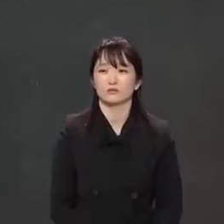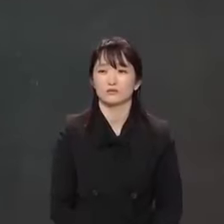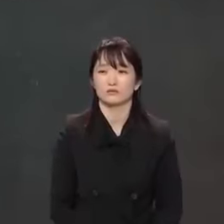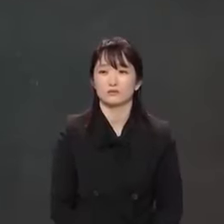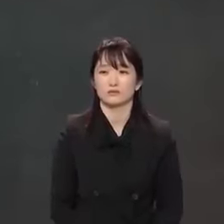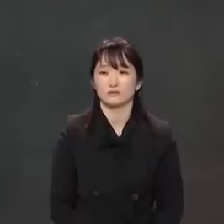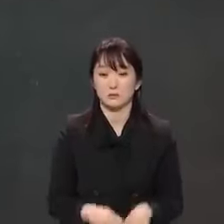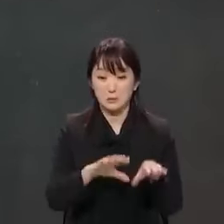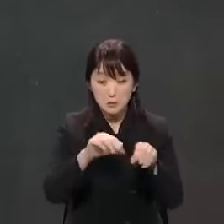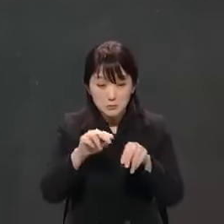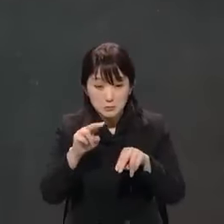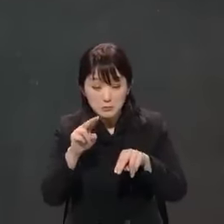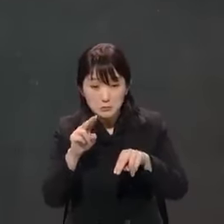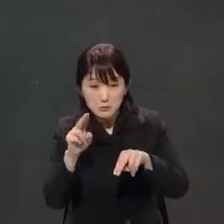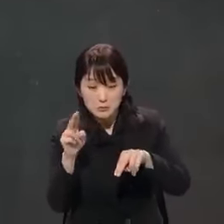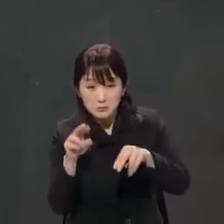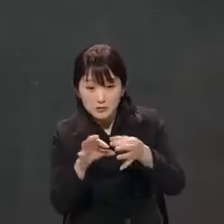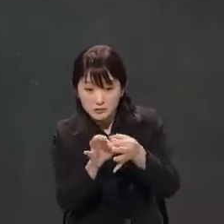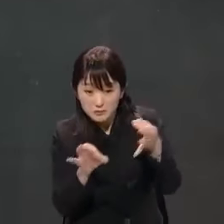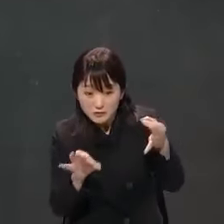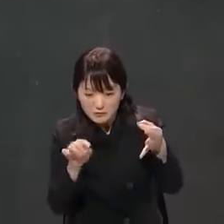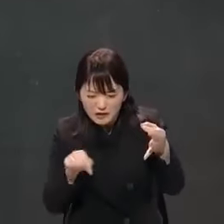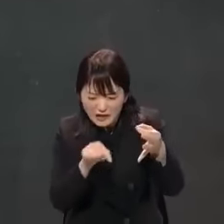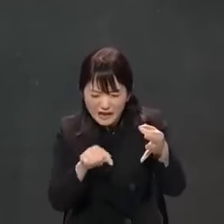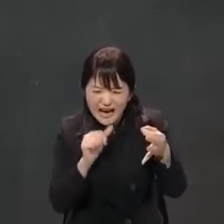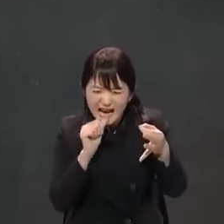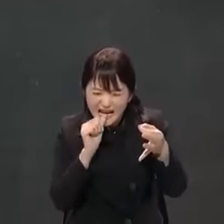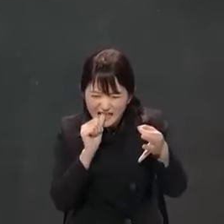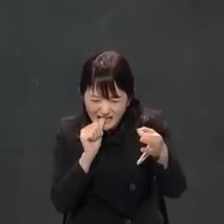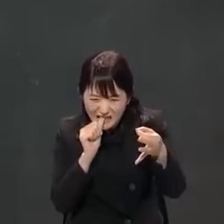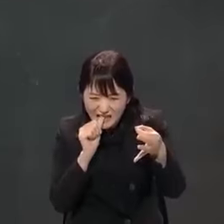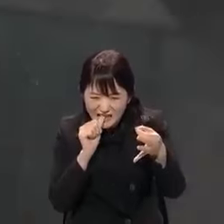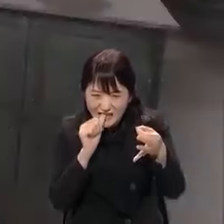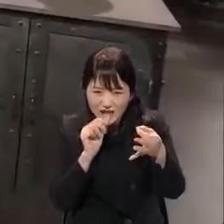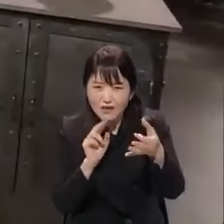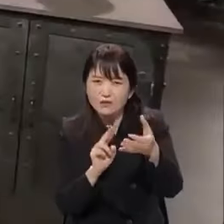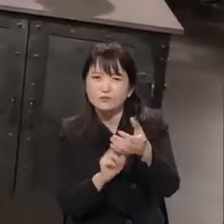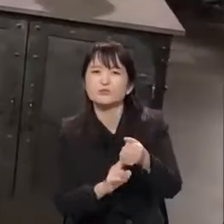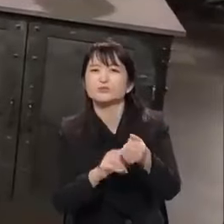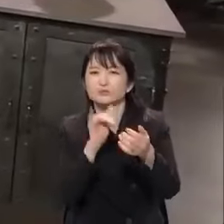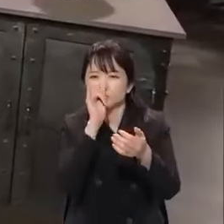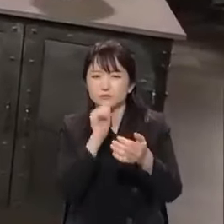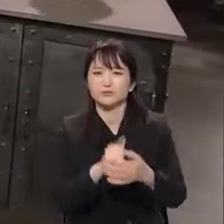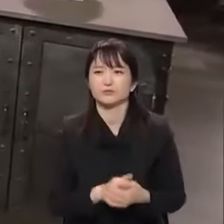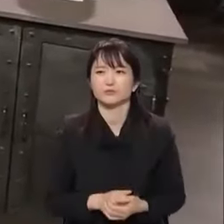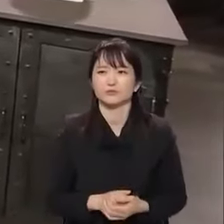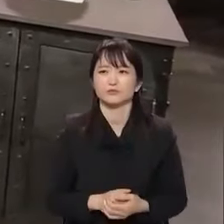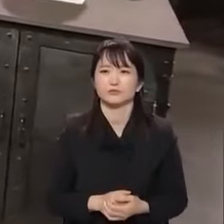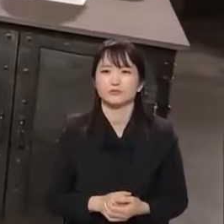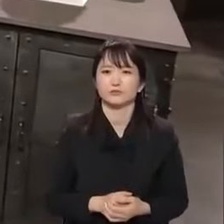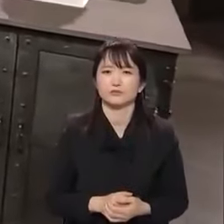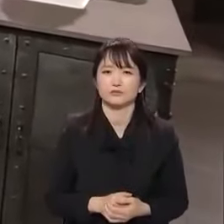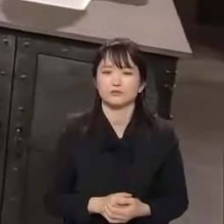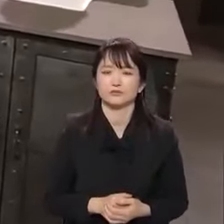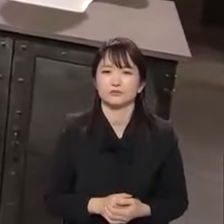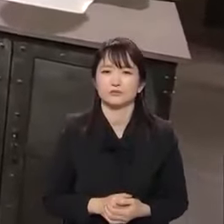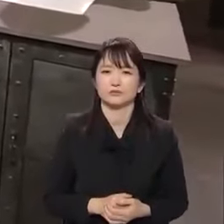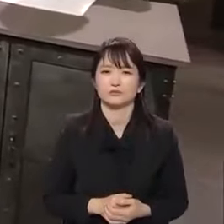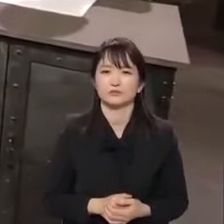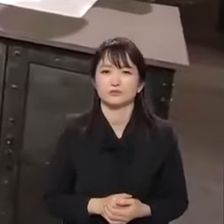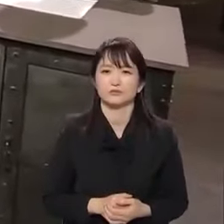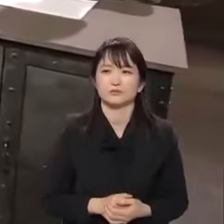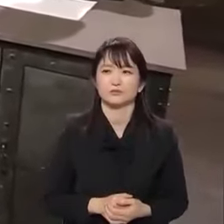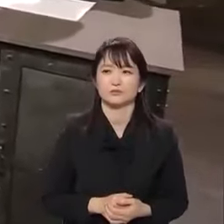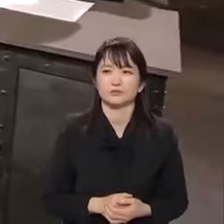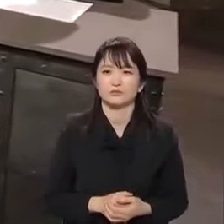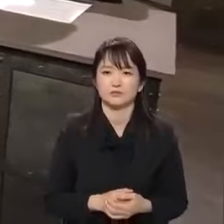아니요. 솜방망이 속 쇠방망이가 있었습니다. 그렇죠. 스펀지 이런 얘기를 합니다. 솜방망이 얘기를 하는데 이제 문제는